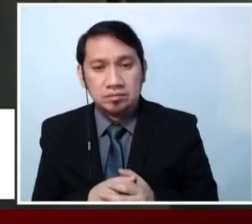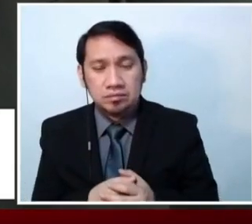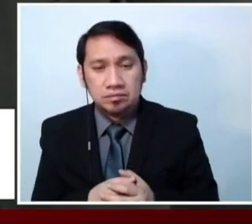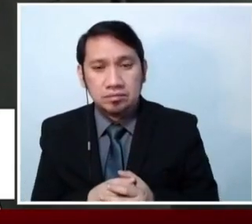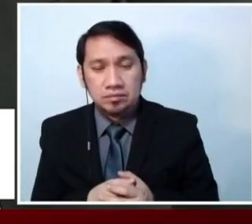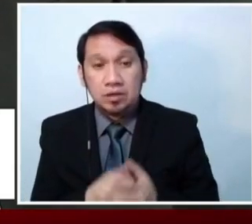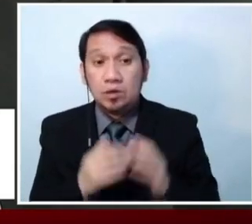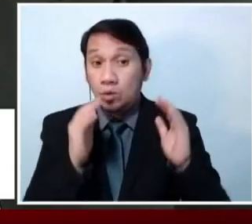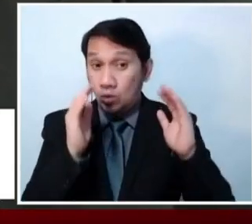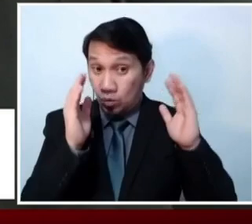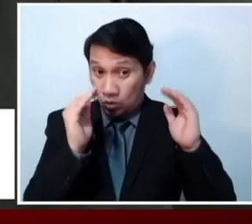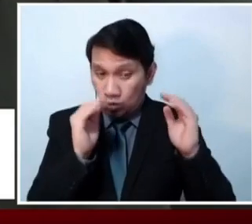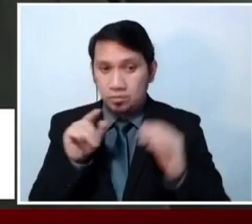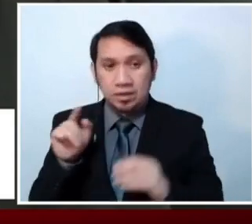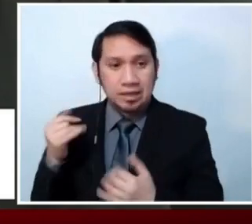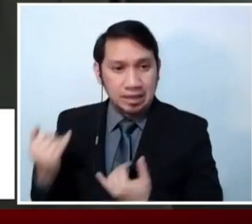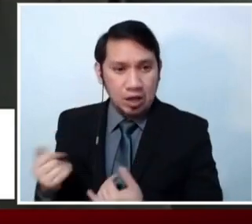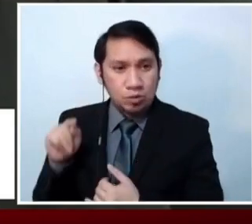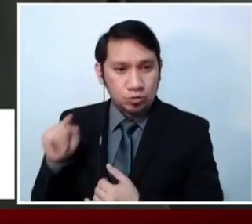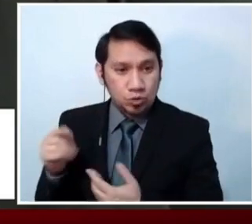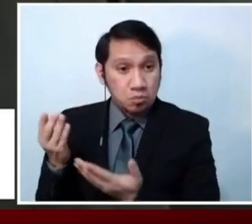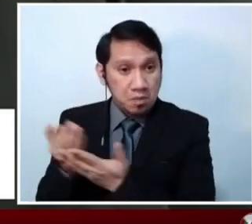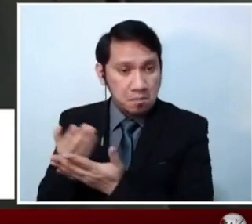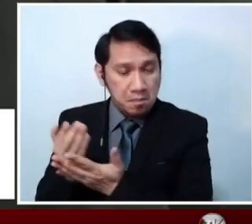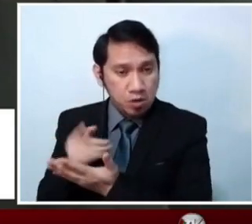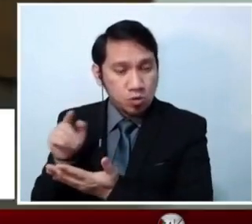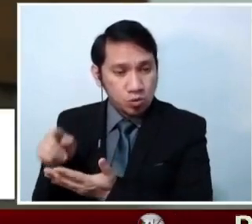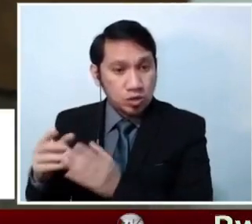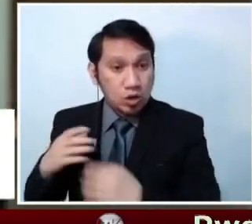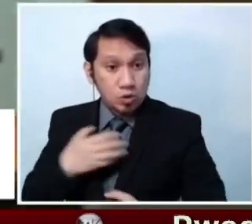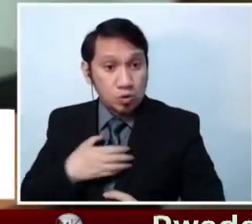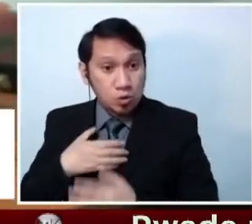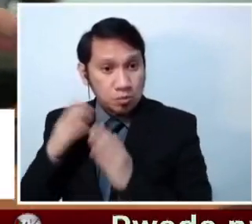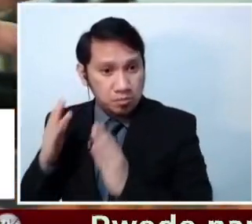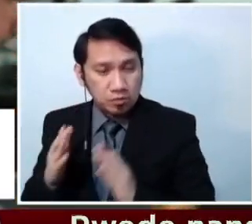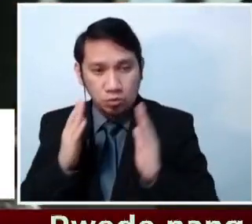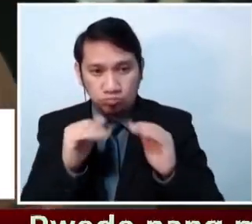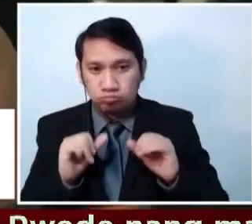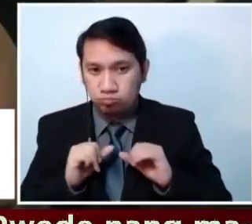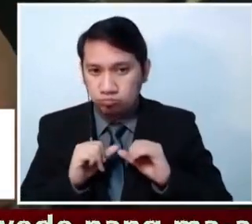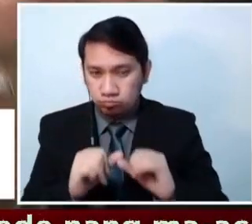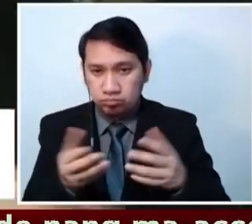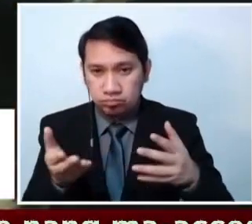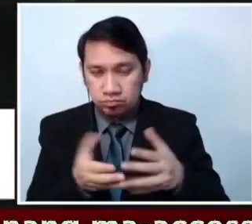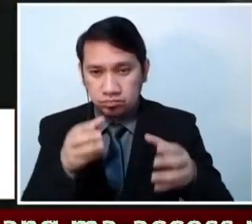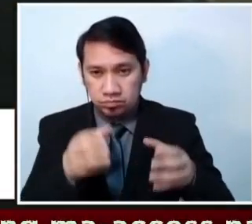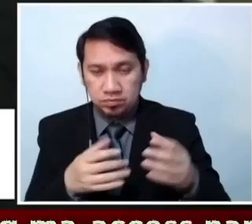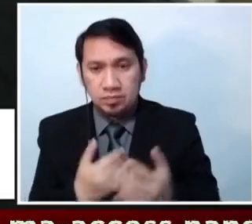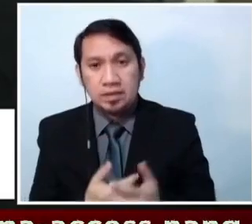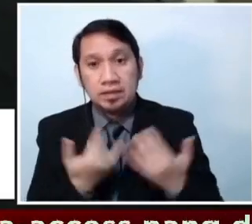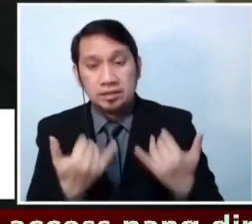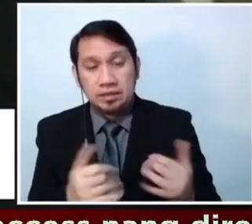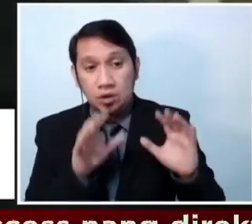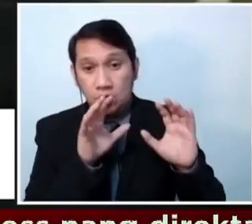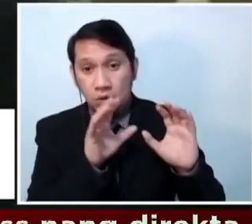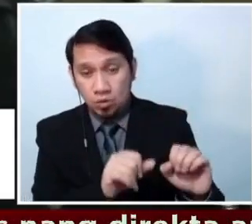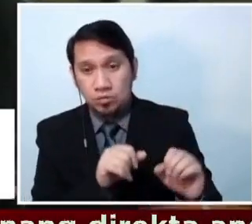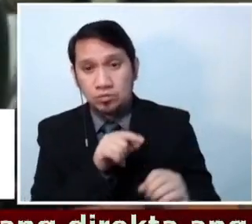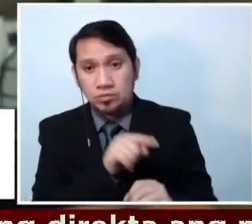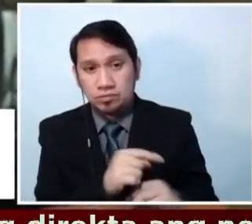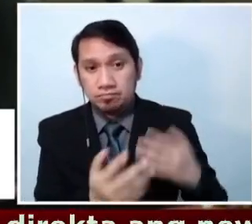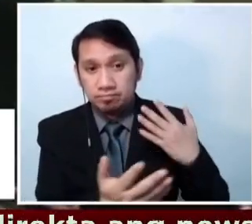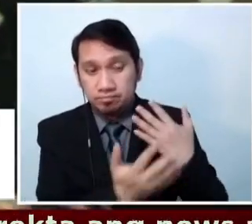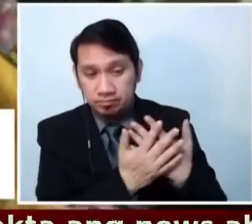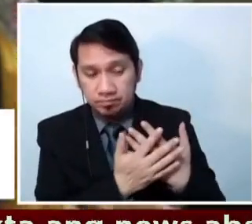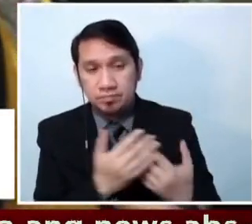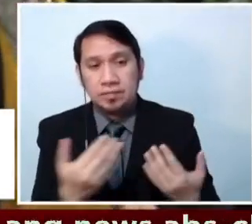we hope na yung complainant natin talagang tuluyan to. No? Kulong si Bello at kinasuhan ng robbery extortion, paglabag